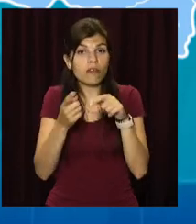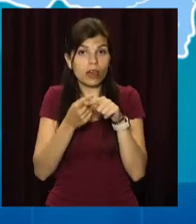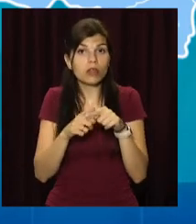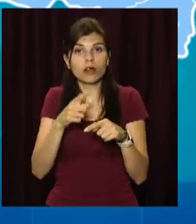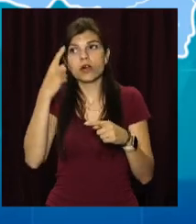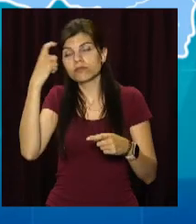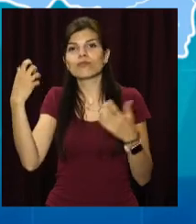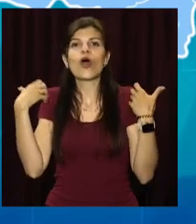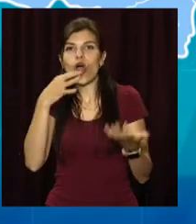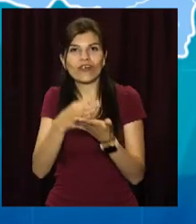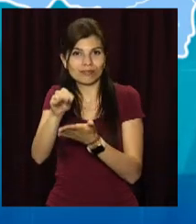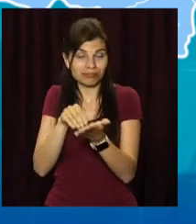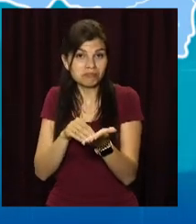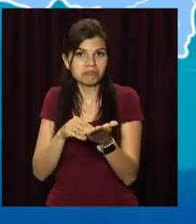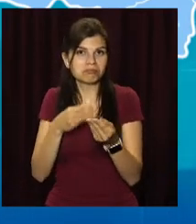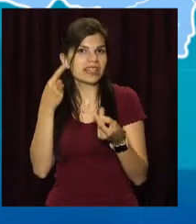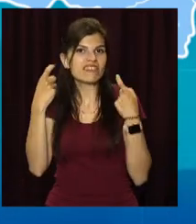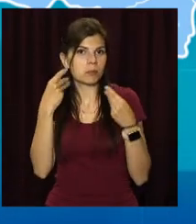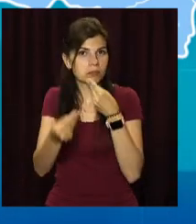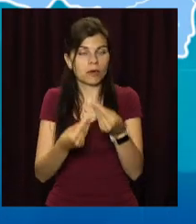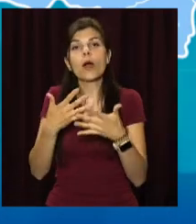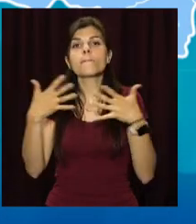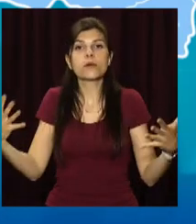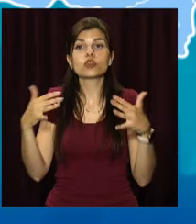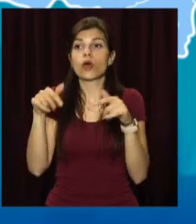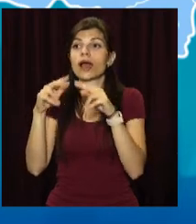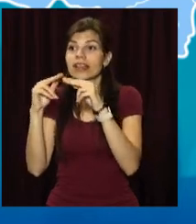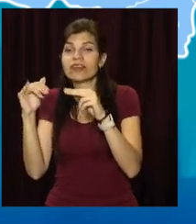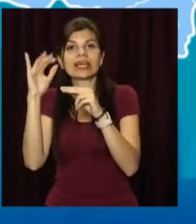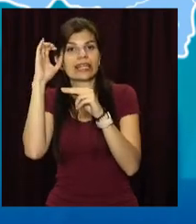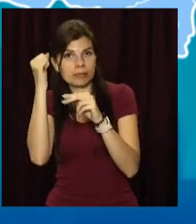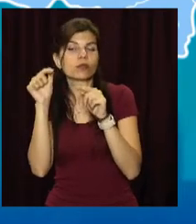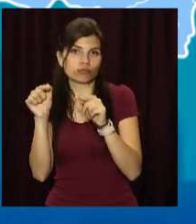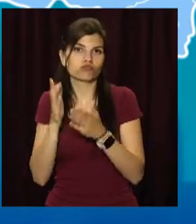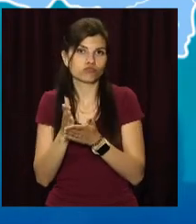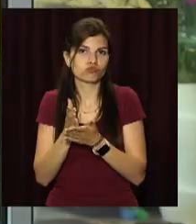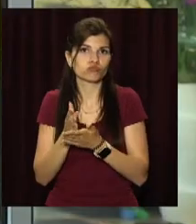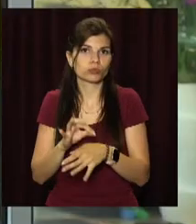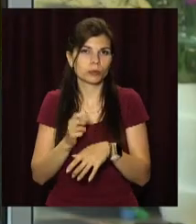повідомили в обласному департаменті охорони здоров'я. Найбільше у Дніпрі та Кривому Розі.